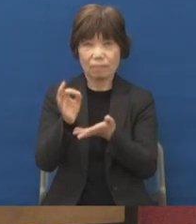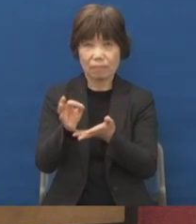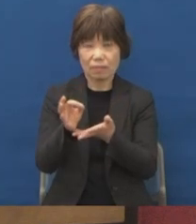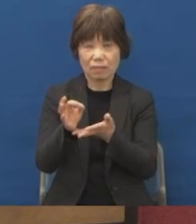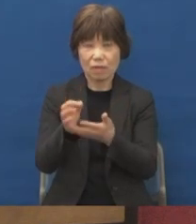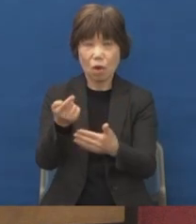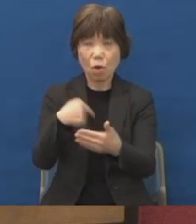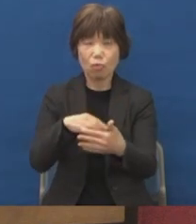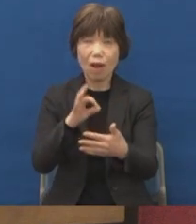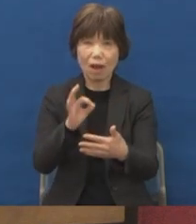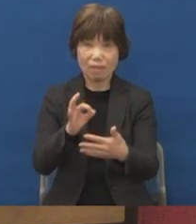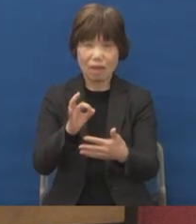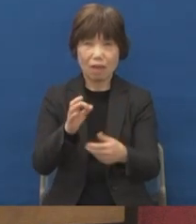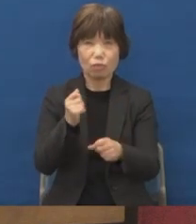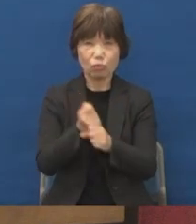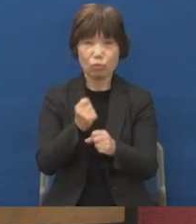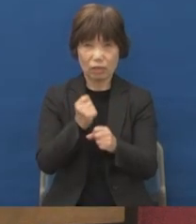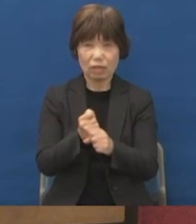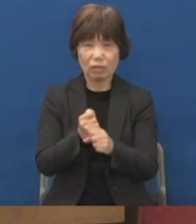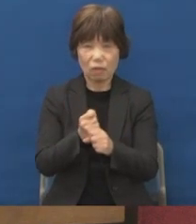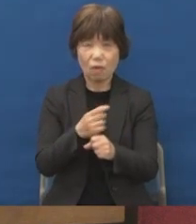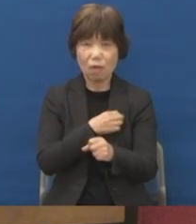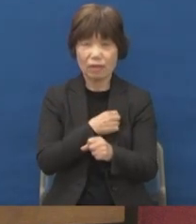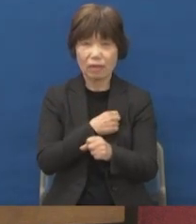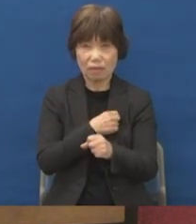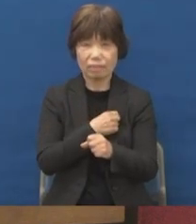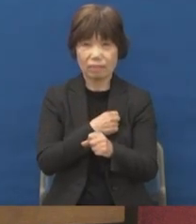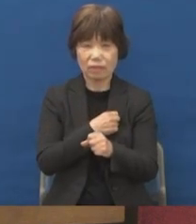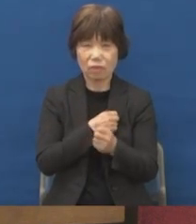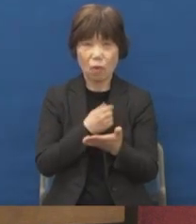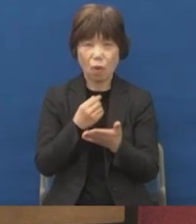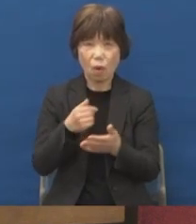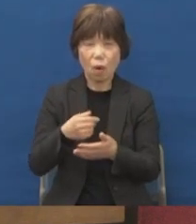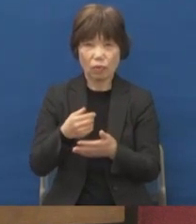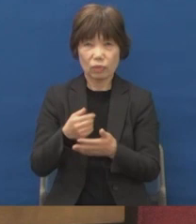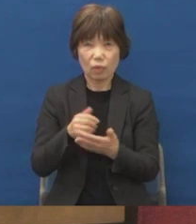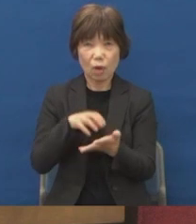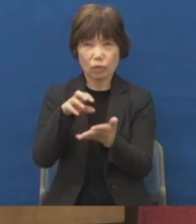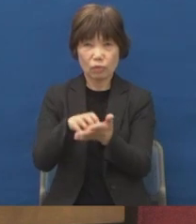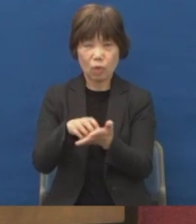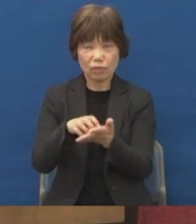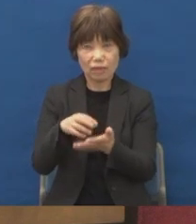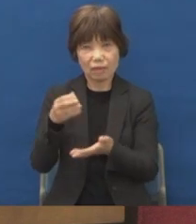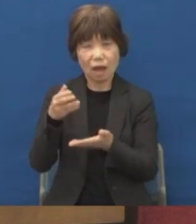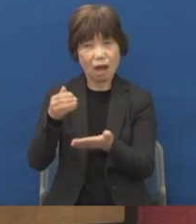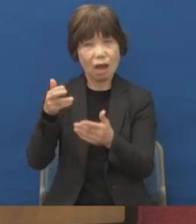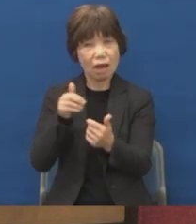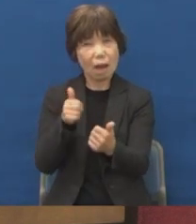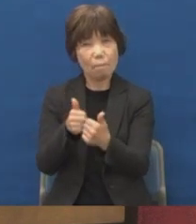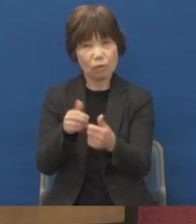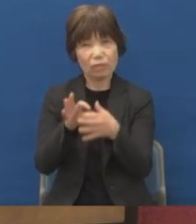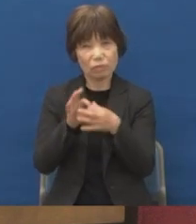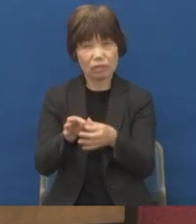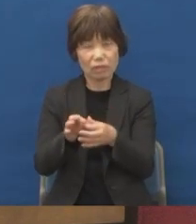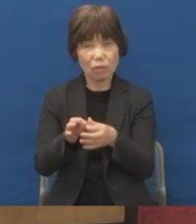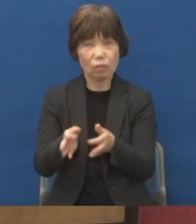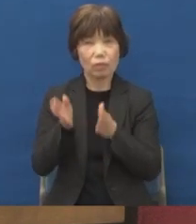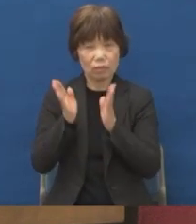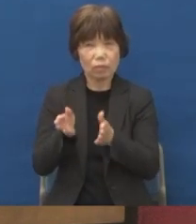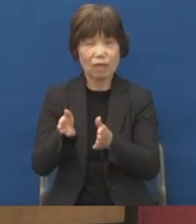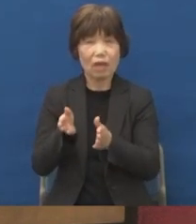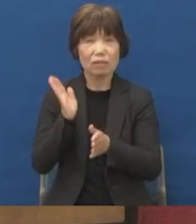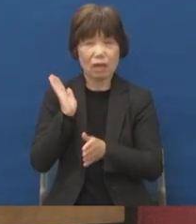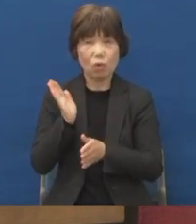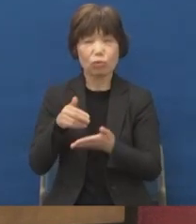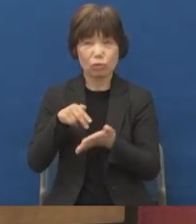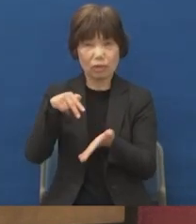関与した議員らの証人喚問を求める意見書に賛成する態度を表明しておりますので、議員団